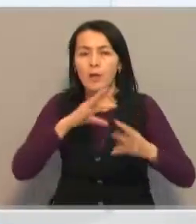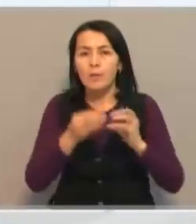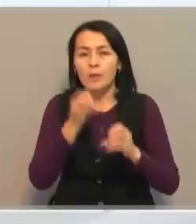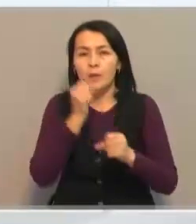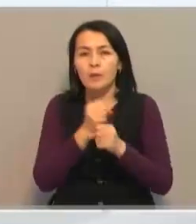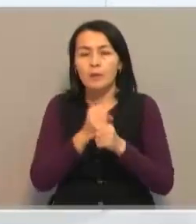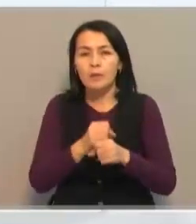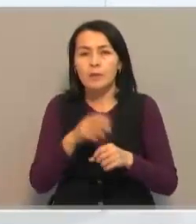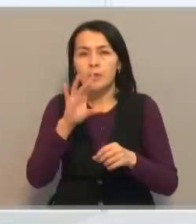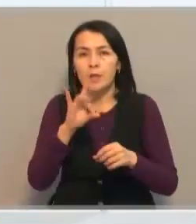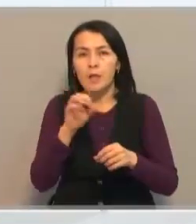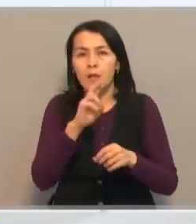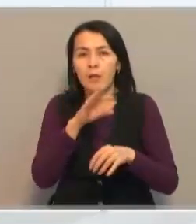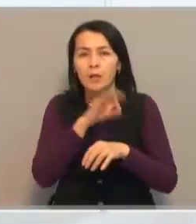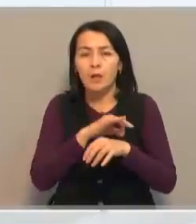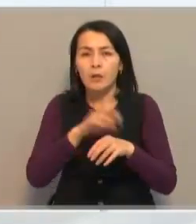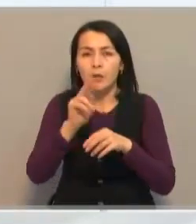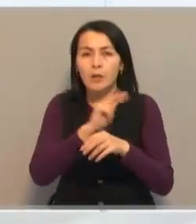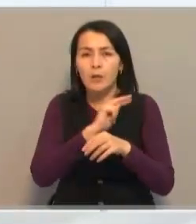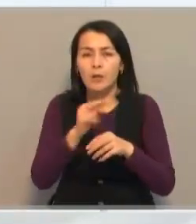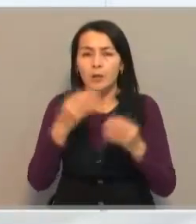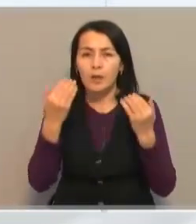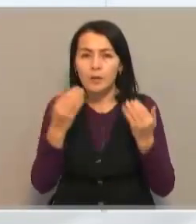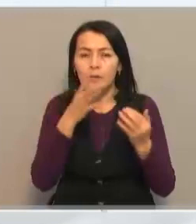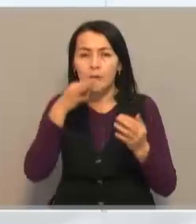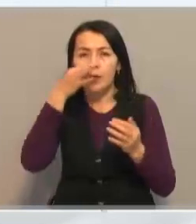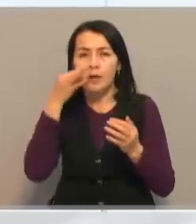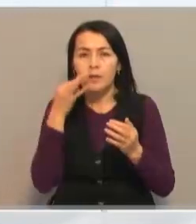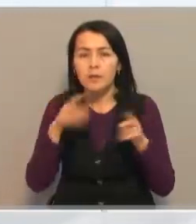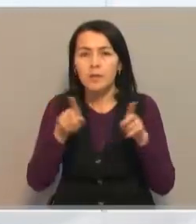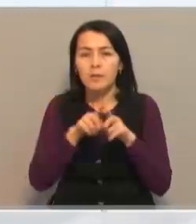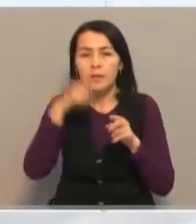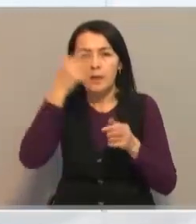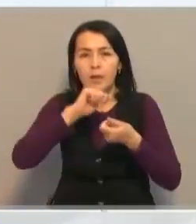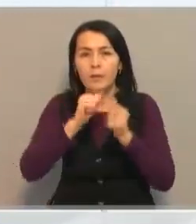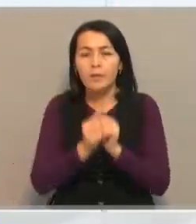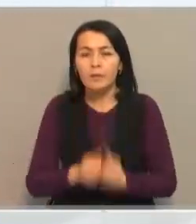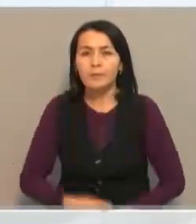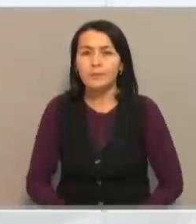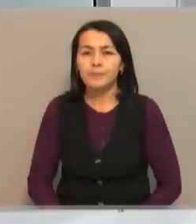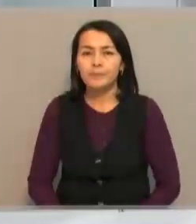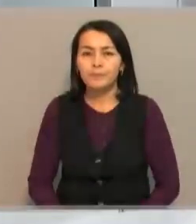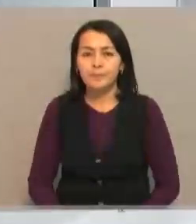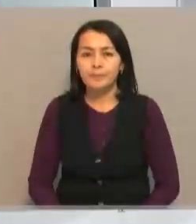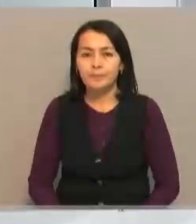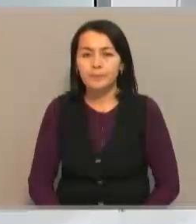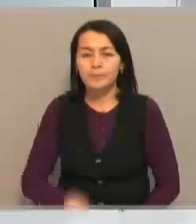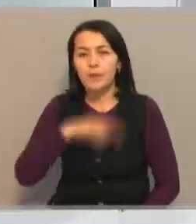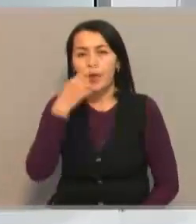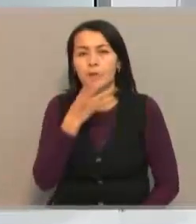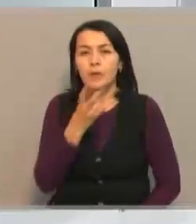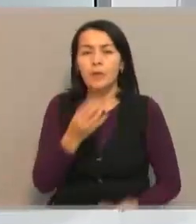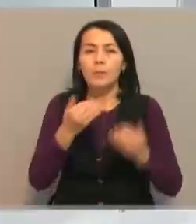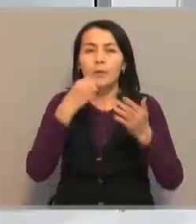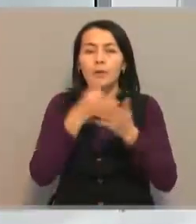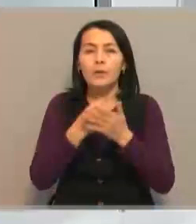жасап, онкологиялық ауруларда емдеудегі заманауи әдістерді бірге меңгеретін болады. Айту керек, бұған